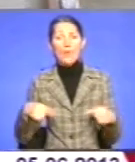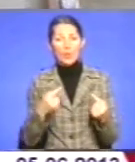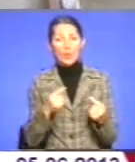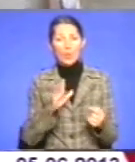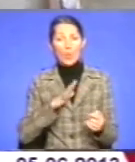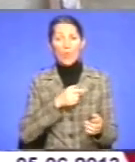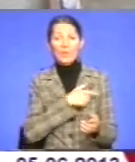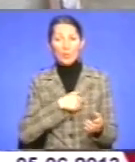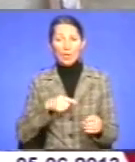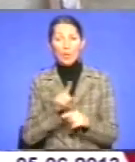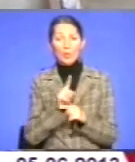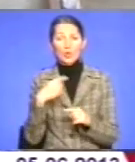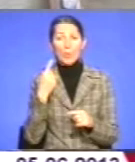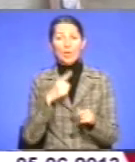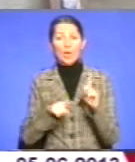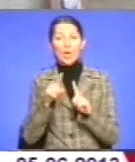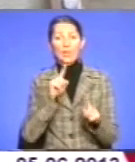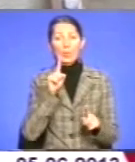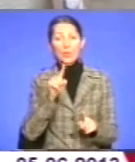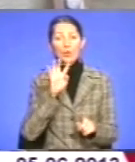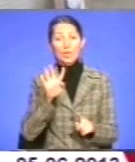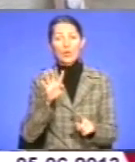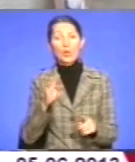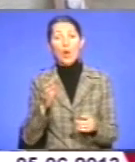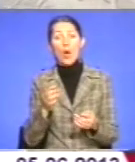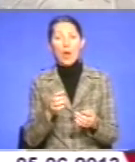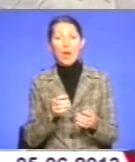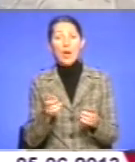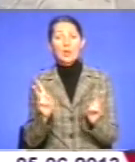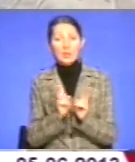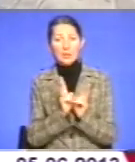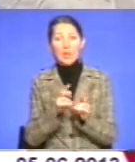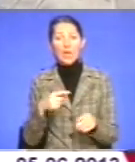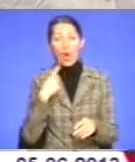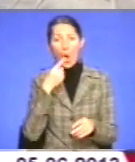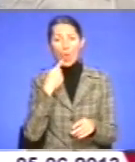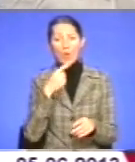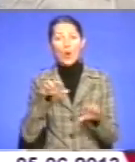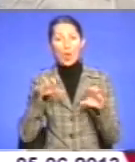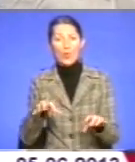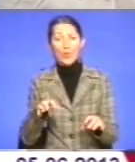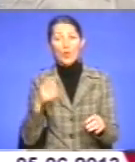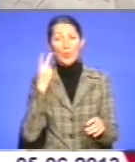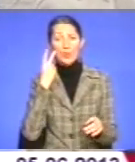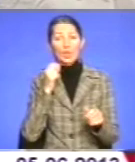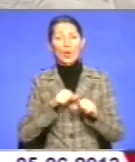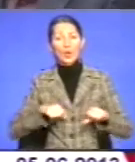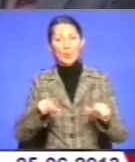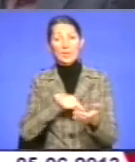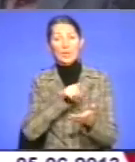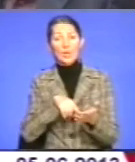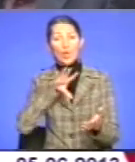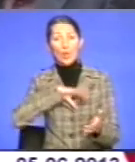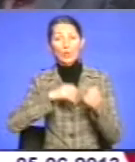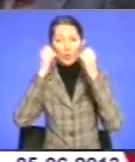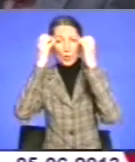Тернопільської обласної ради 1-4 скликань, головою постійної комісії з питань духовності і культури, свободи слова та